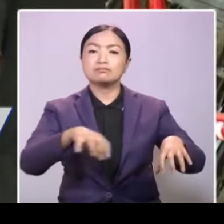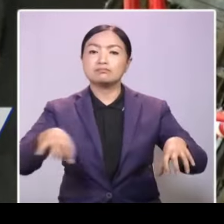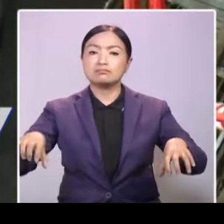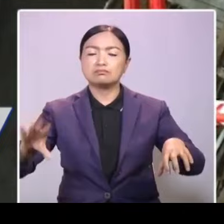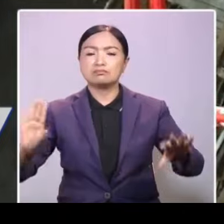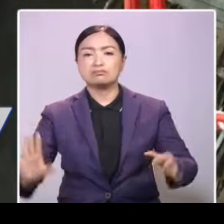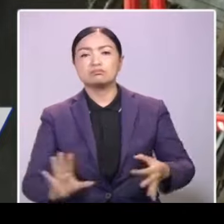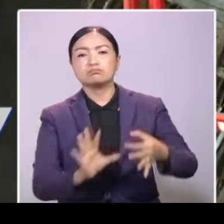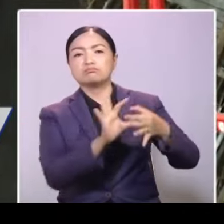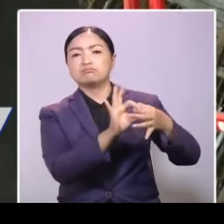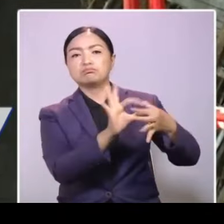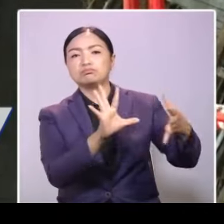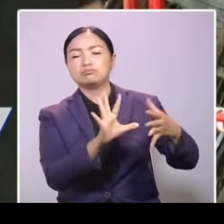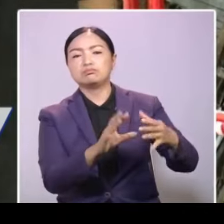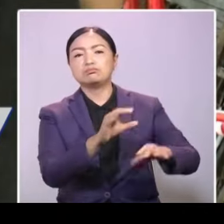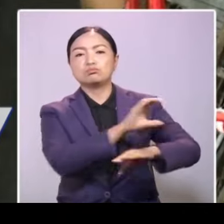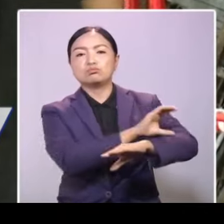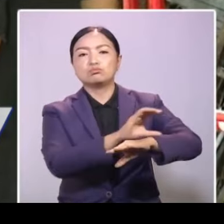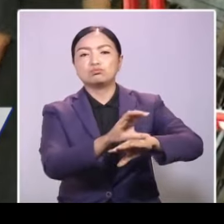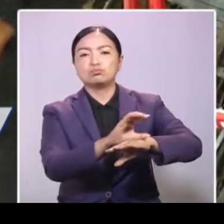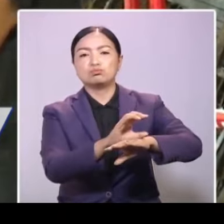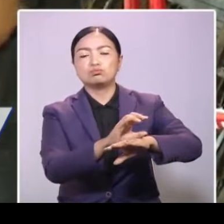ถานีรถไฟฟ้าแต่อย่างใดค่ะ